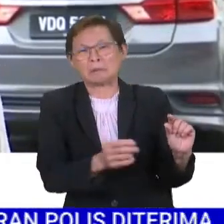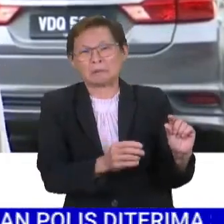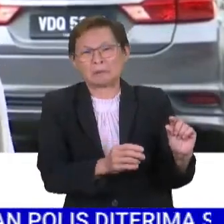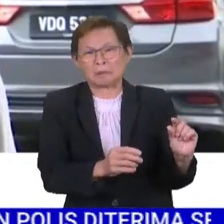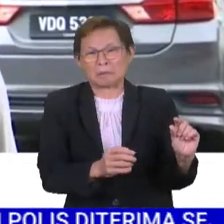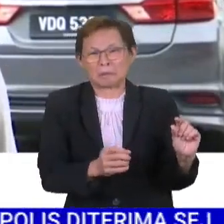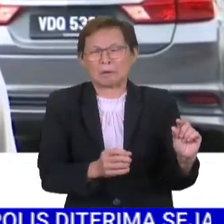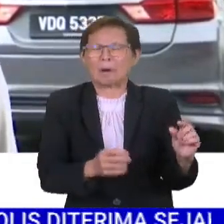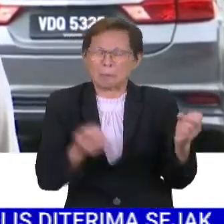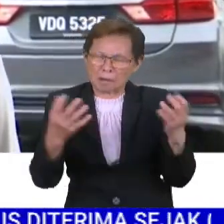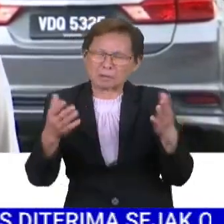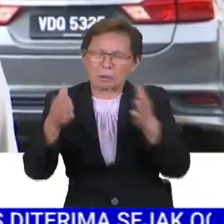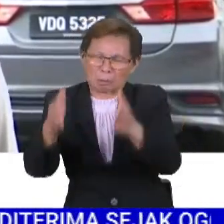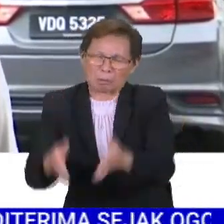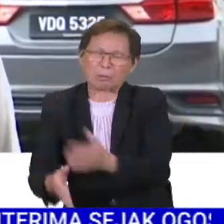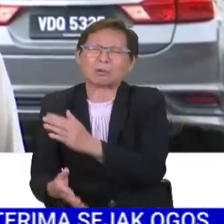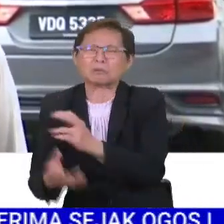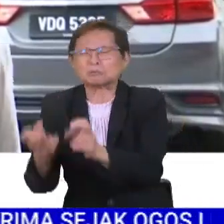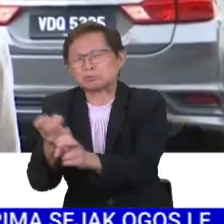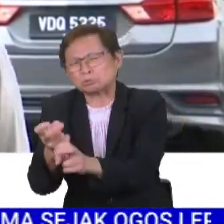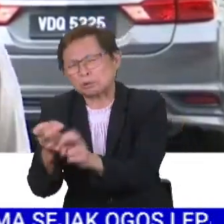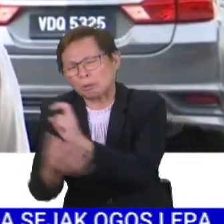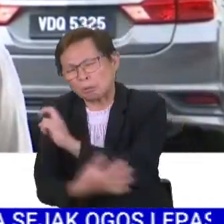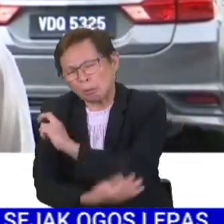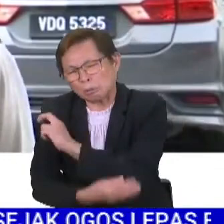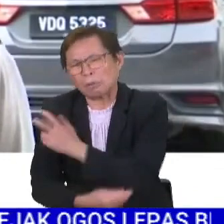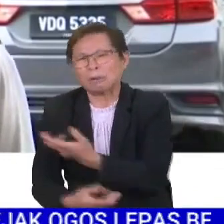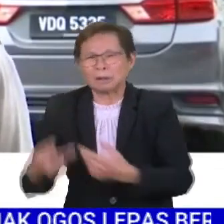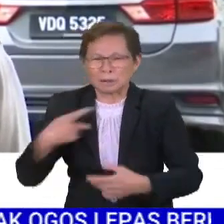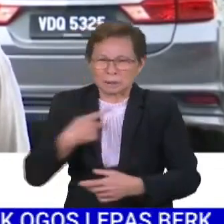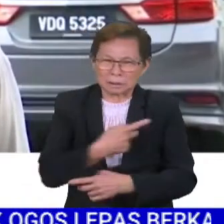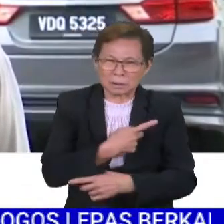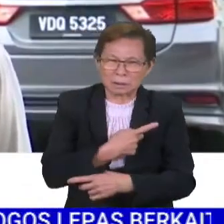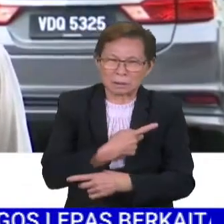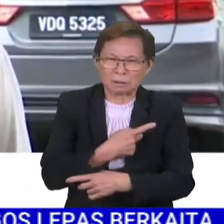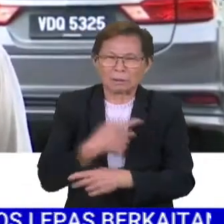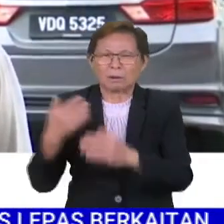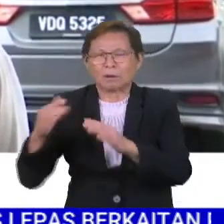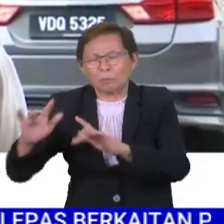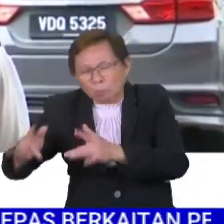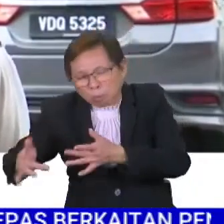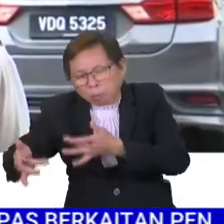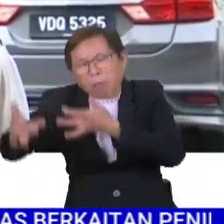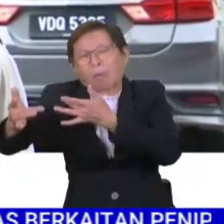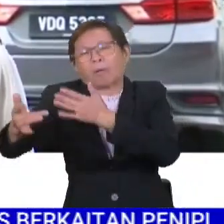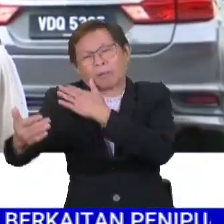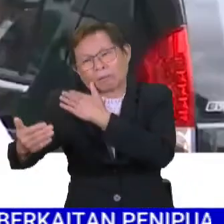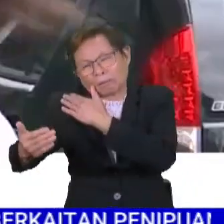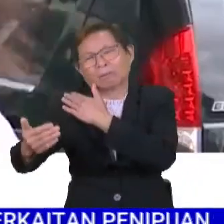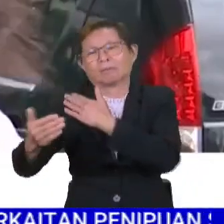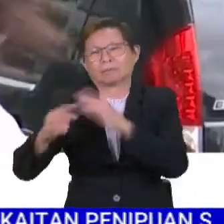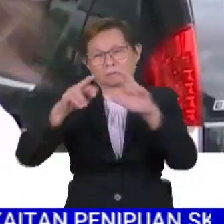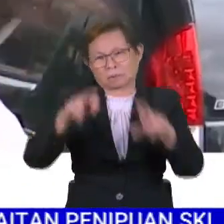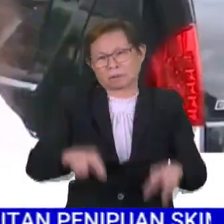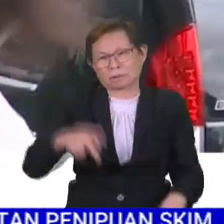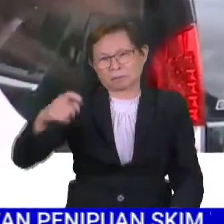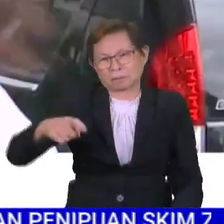Banyak lagi orang yang susah. InsyaAllah kita kena ringankan beban rakyat lah.